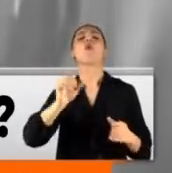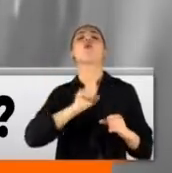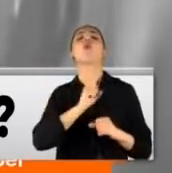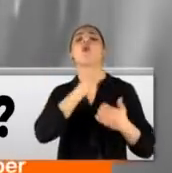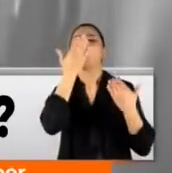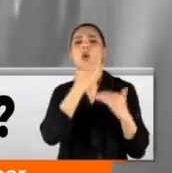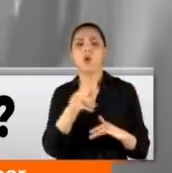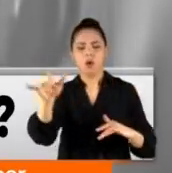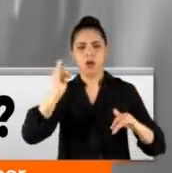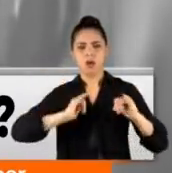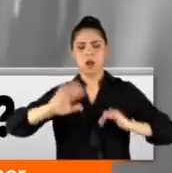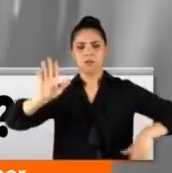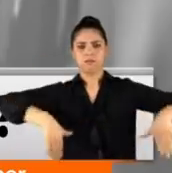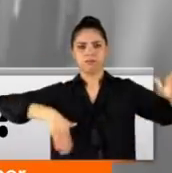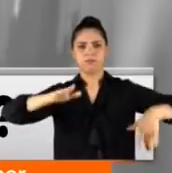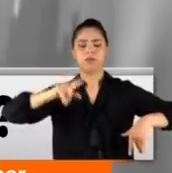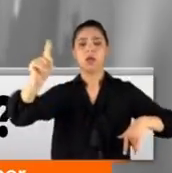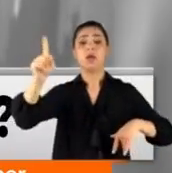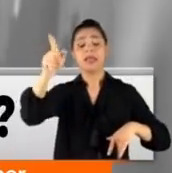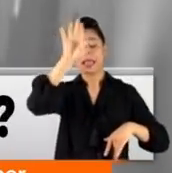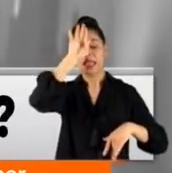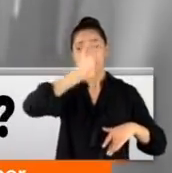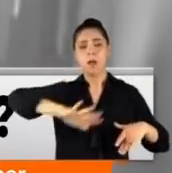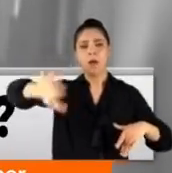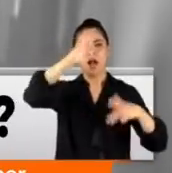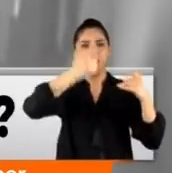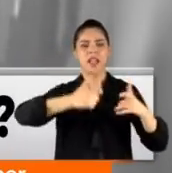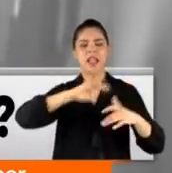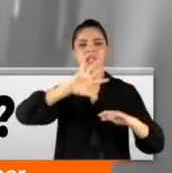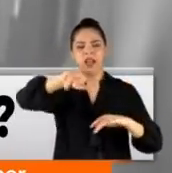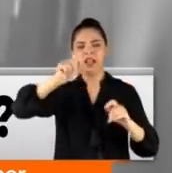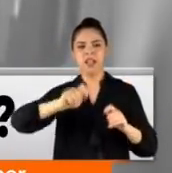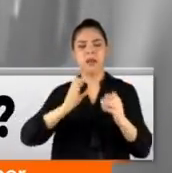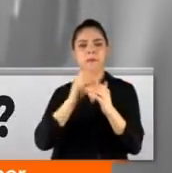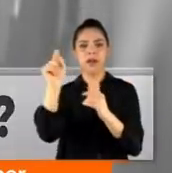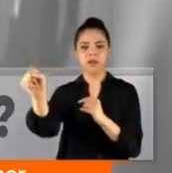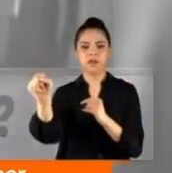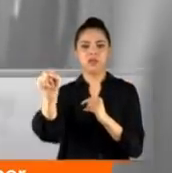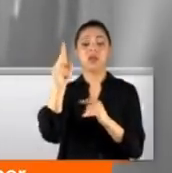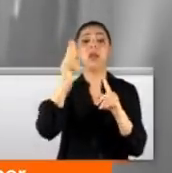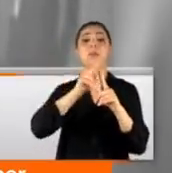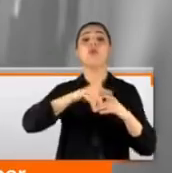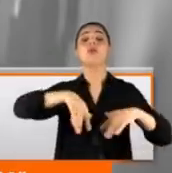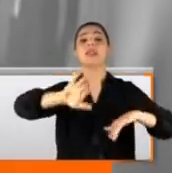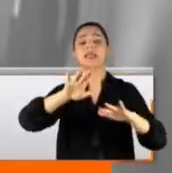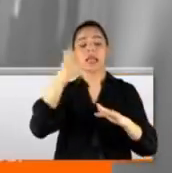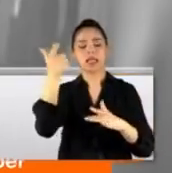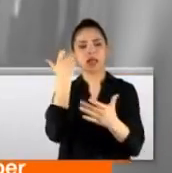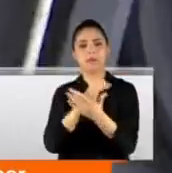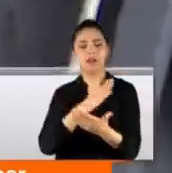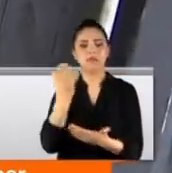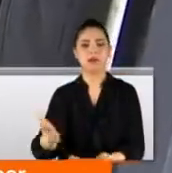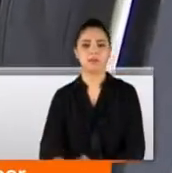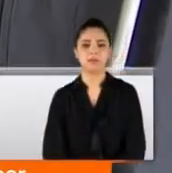alıkoymuyor. Rahat tavırlarıyla ünlenen ve İstanbul'un altını üstüne getiren hırsızlık çetesi polise değil ama yine kameralara